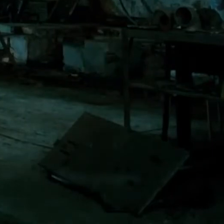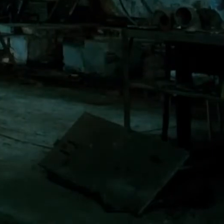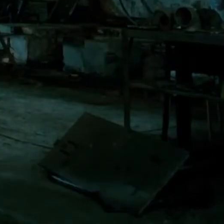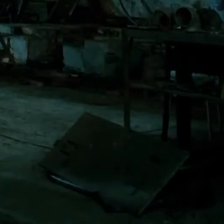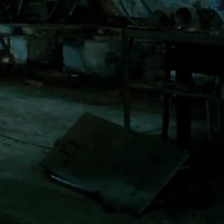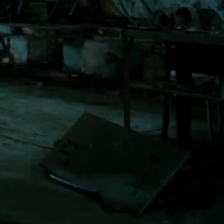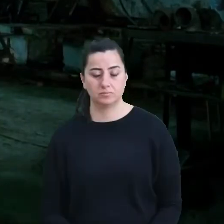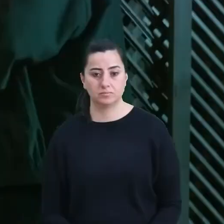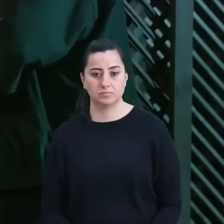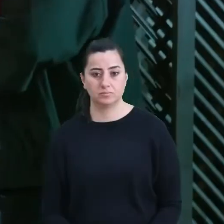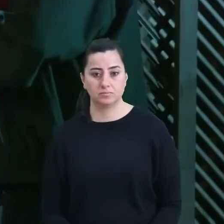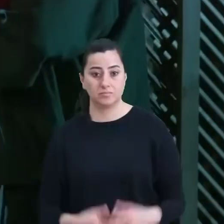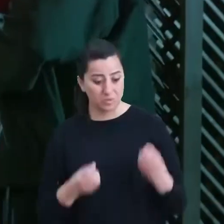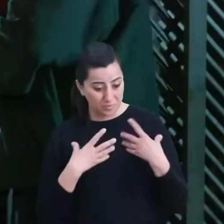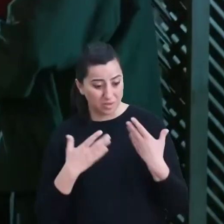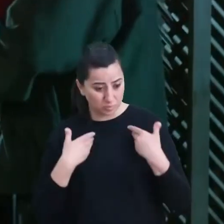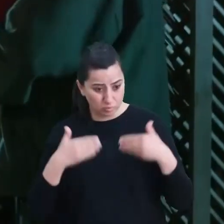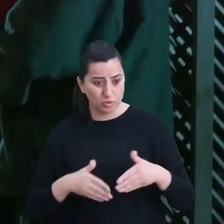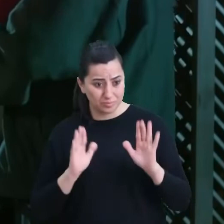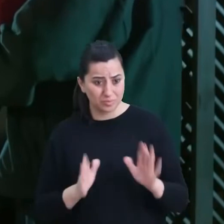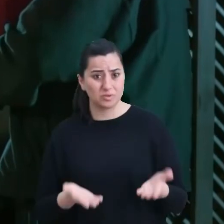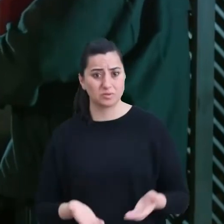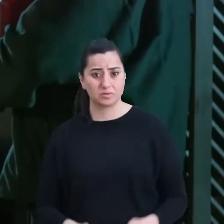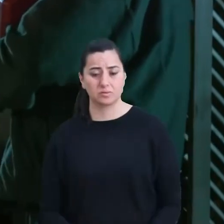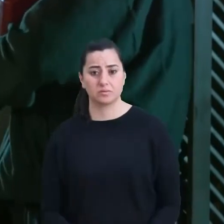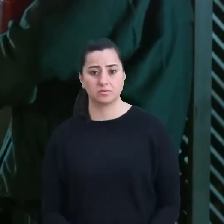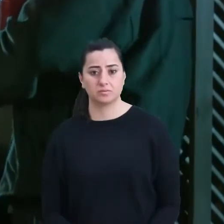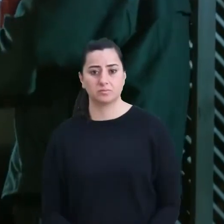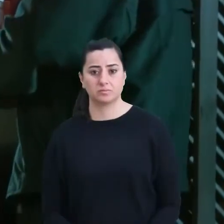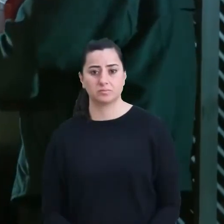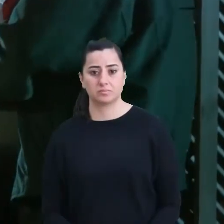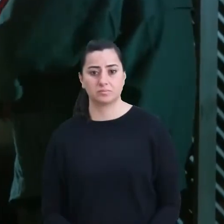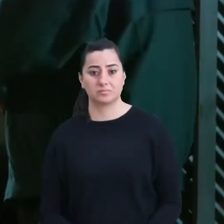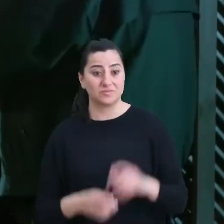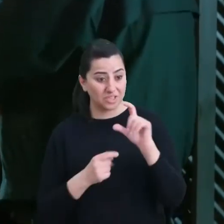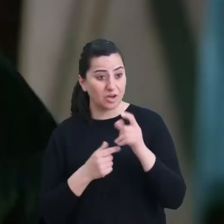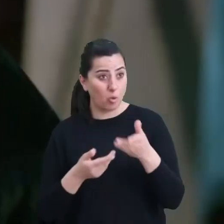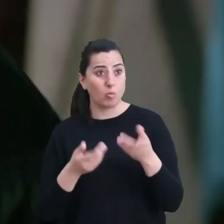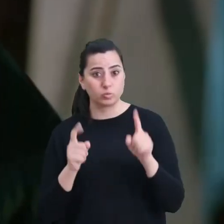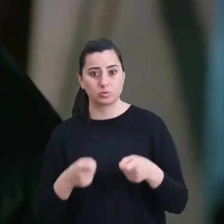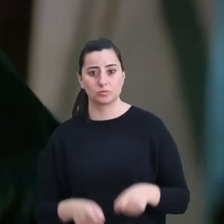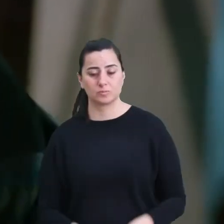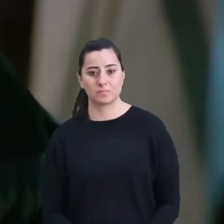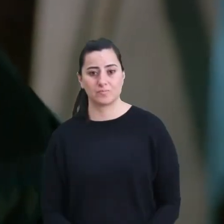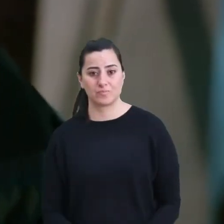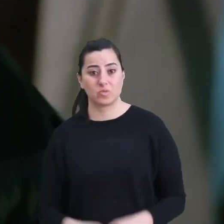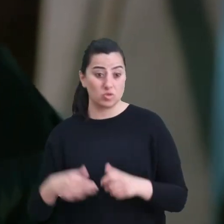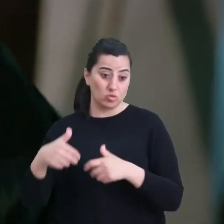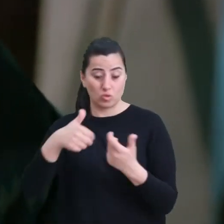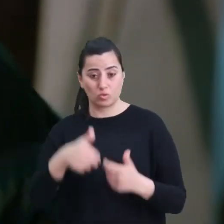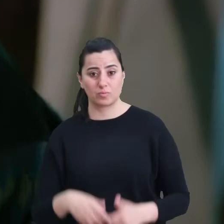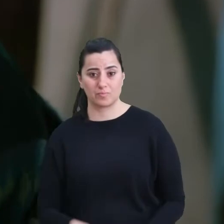ittirverdi. Bırak gari buradayım Cemil, bir yere gittiğim yok. Çardağı bulduk. Dök gari